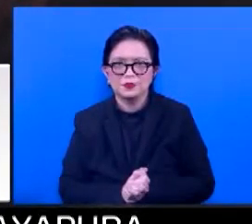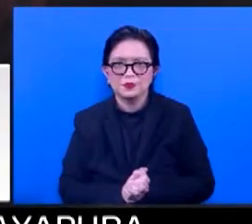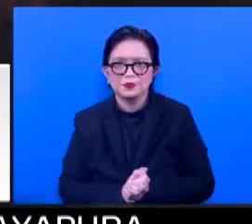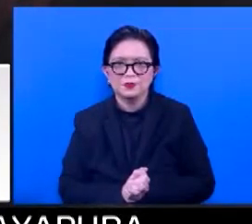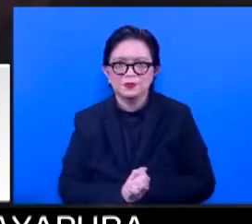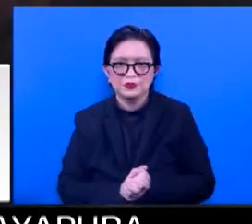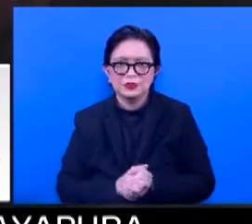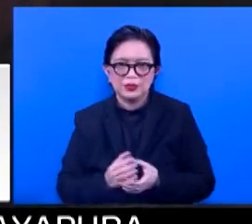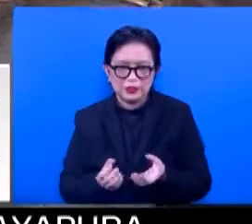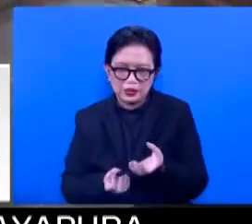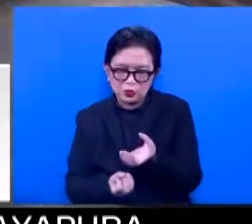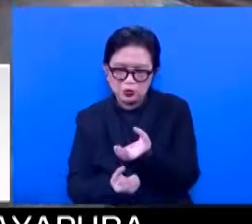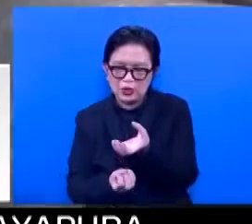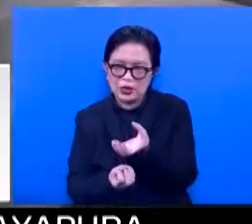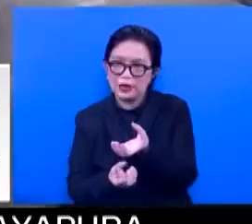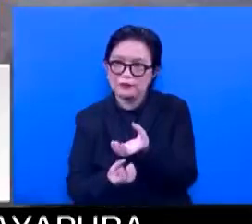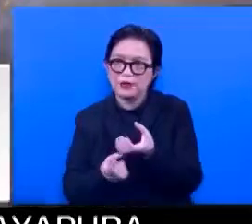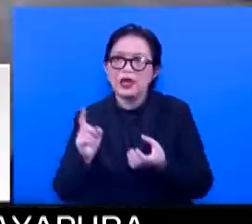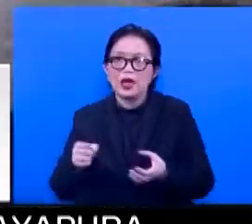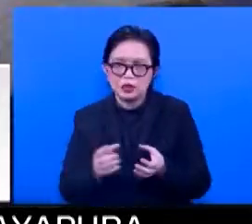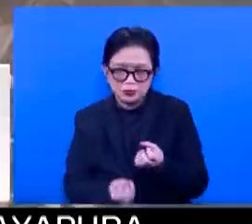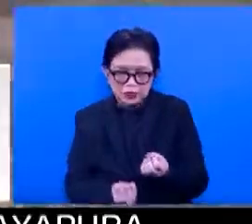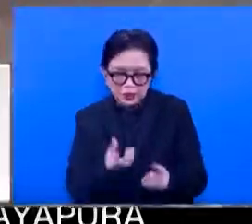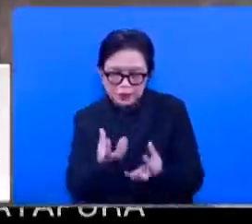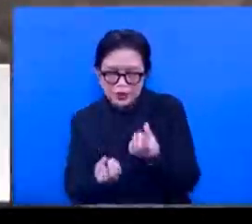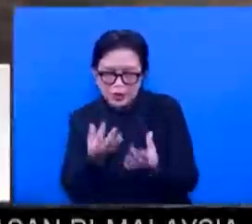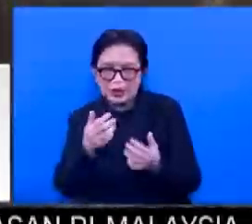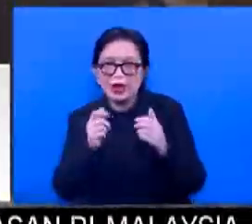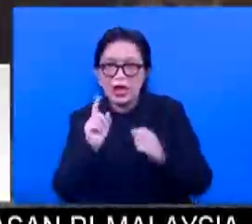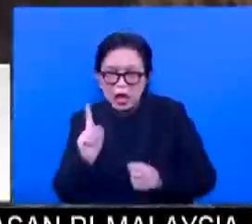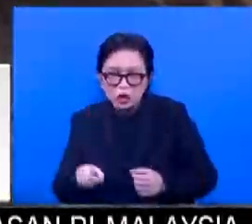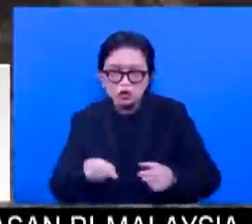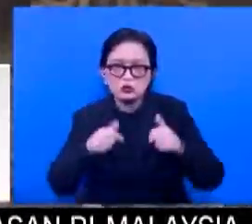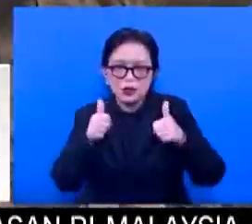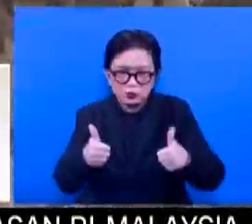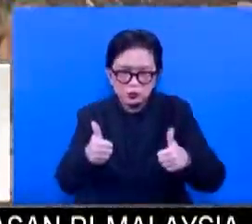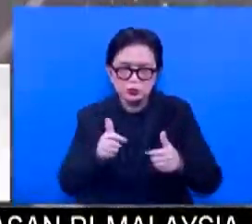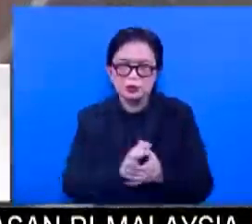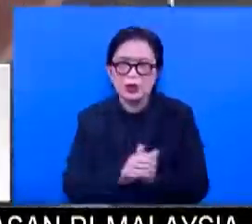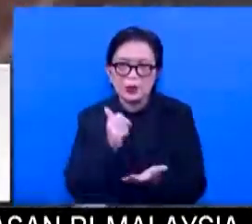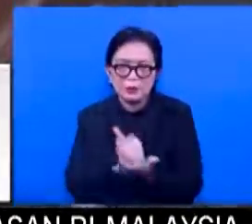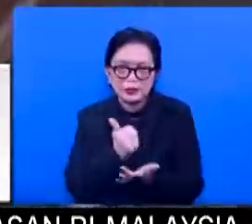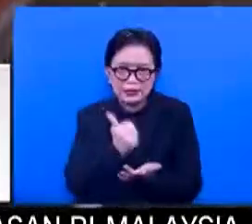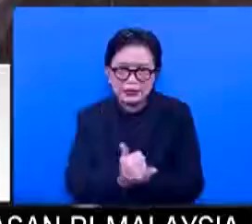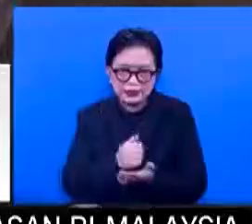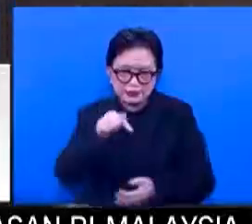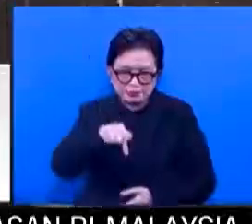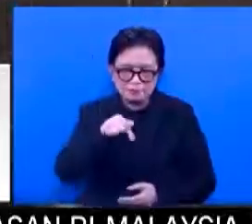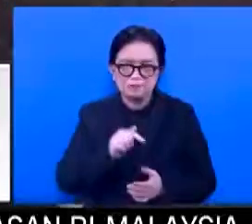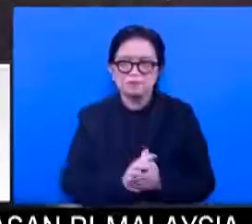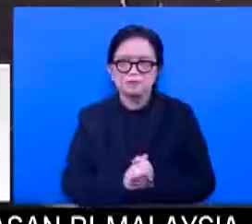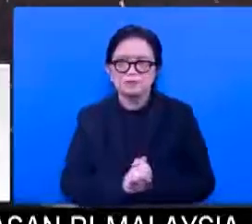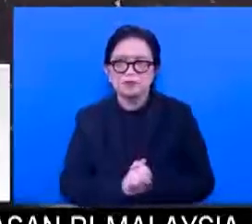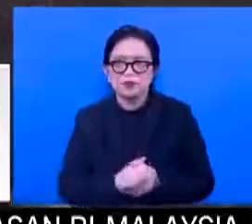Arang awal ini harus betul-betul terbakar sempurna. Karena arang inilah yang jadi bahan utama pembakaran batok kelapa di atasnya.